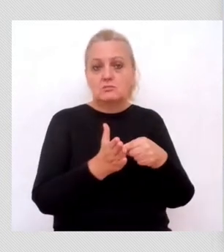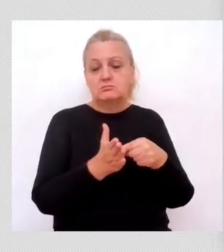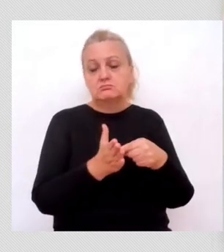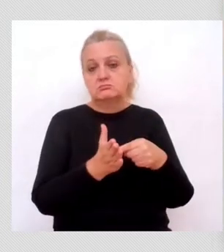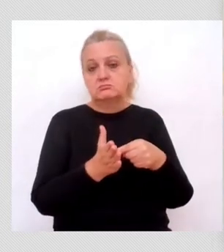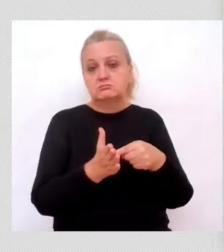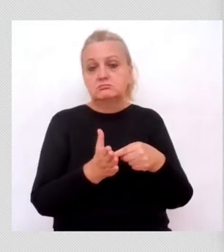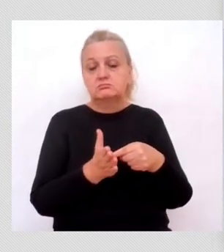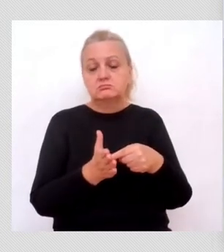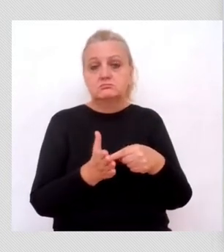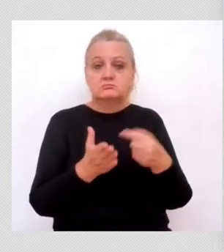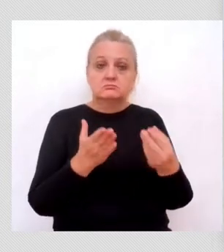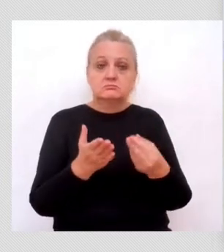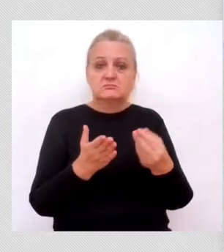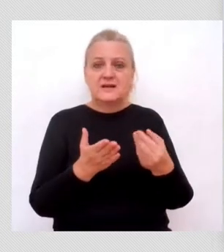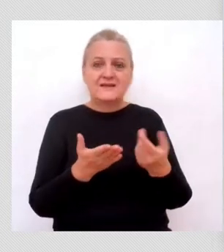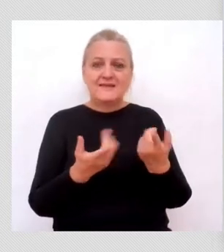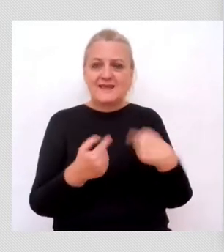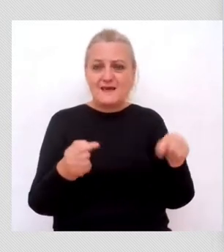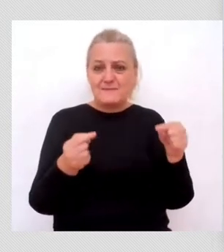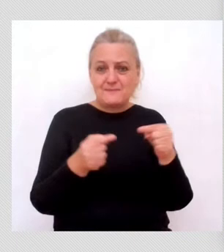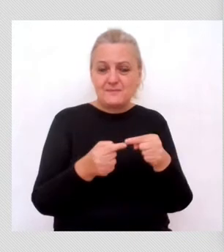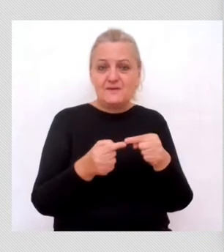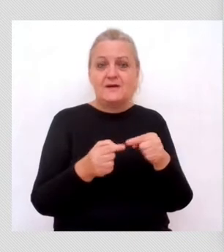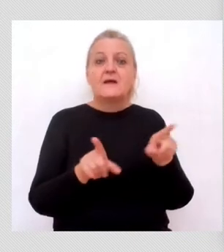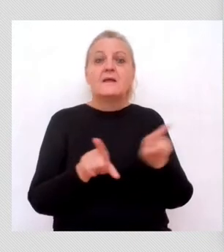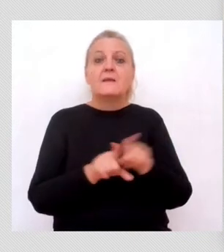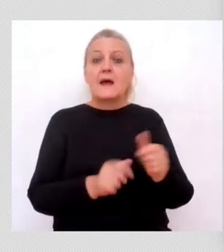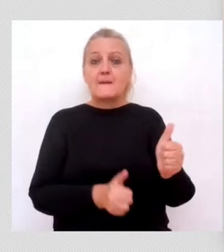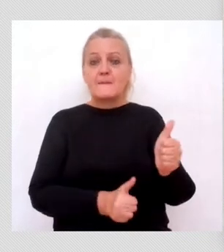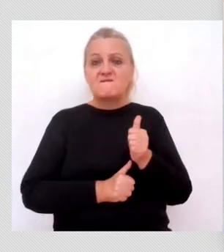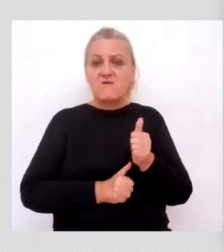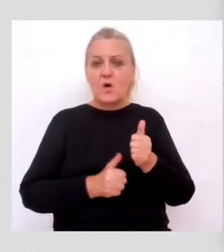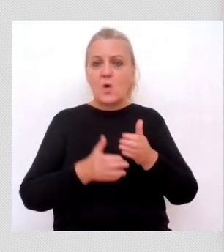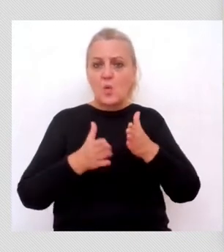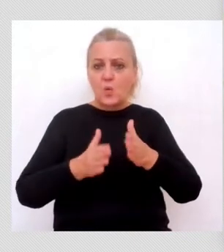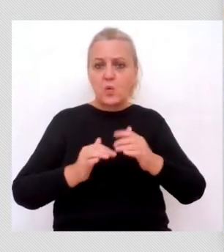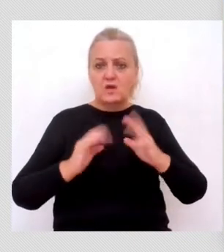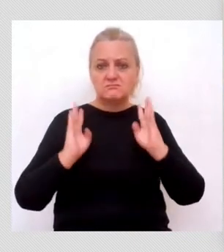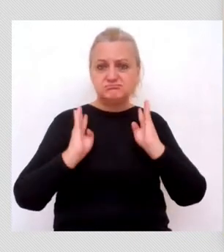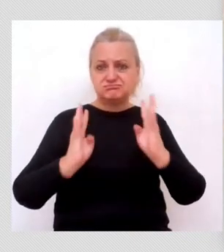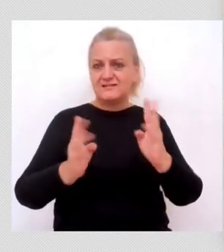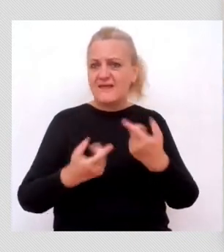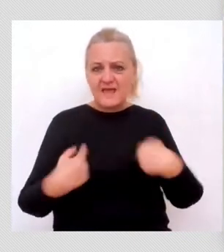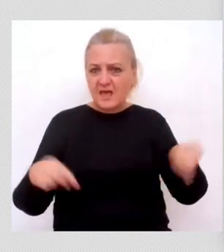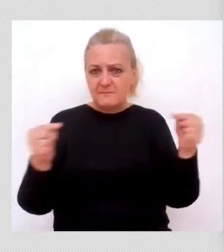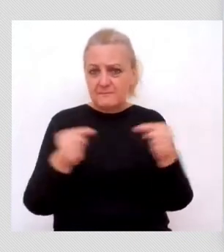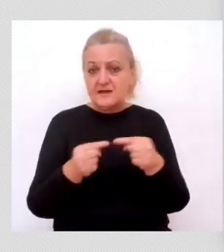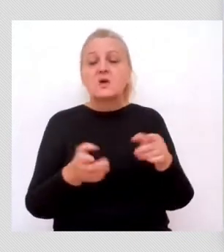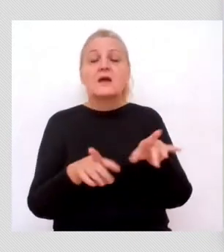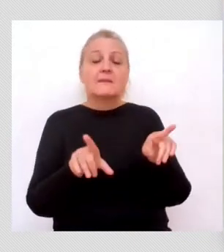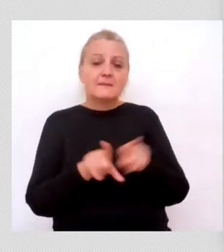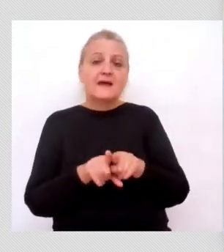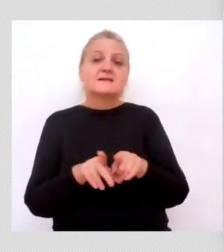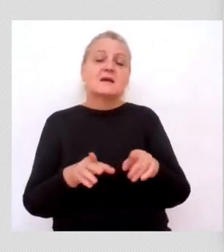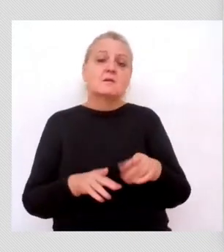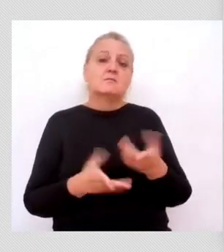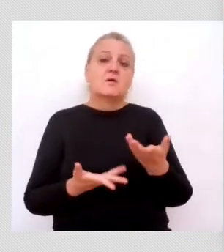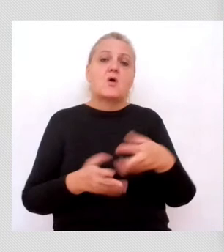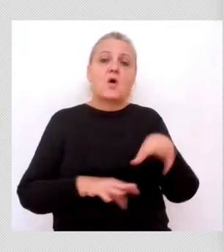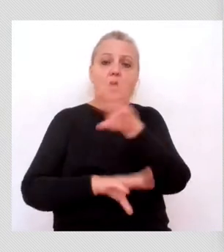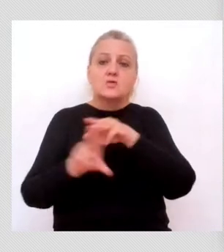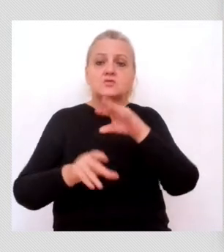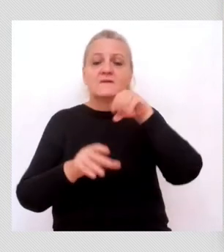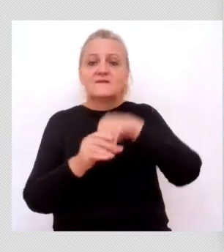no, jest niewłaściwe. Tak jak wyprowadzanie wojska na ulicę jest niewłaściwe, tak być może oszukiwanie za pomocą